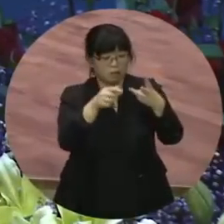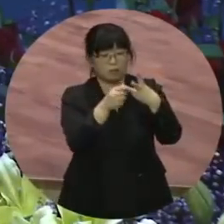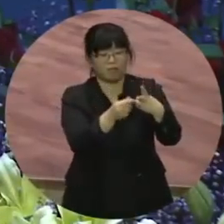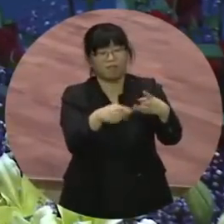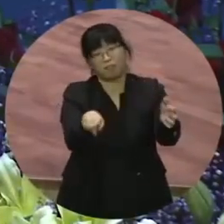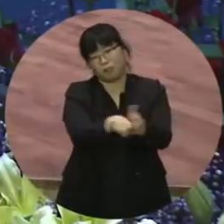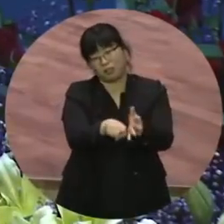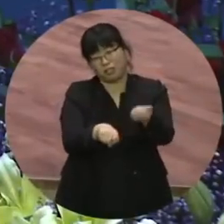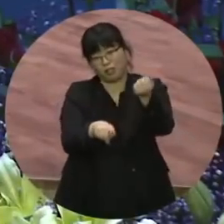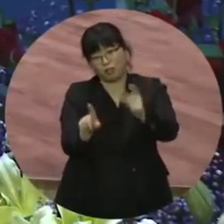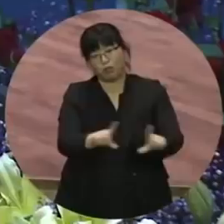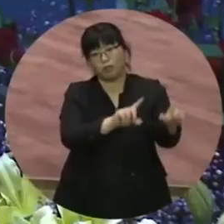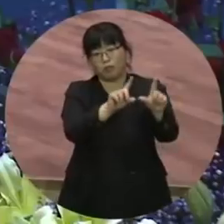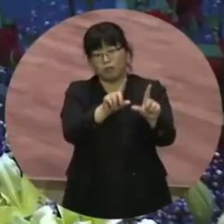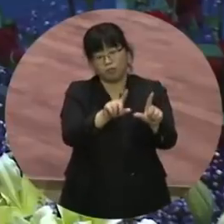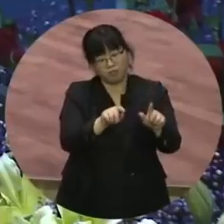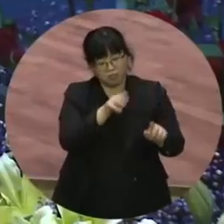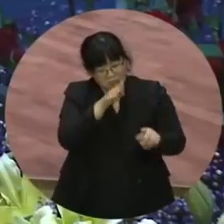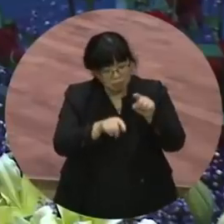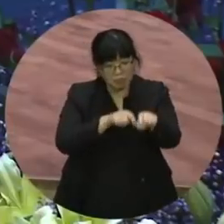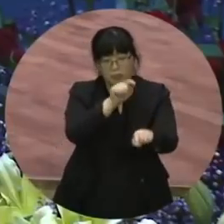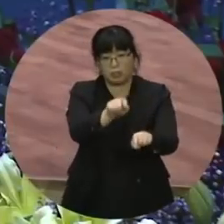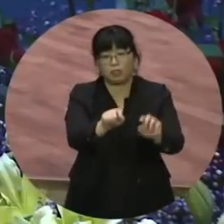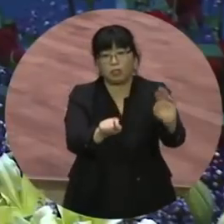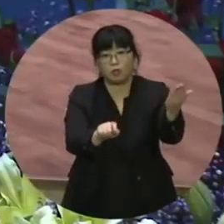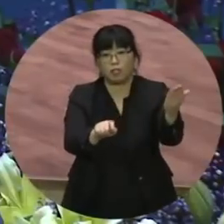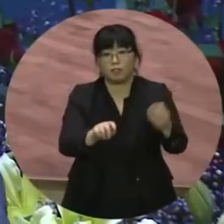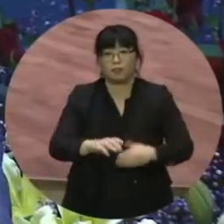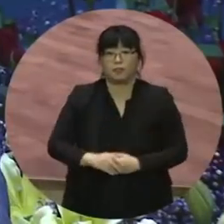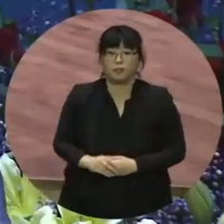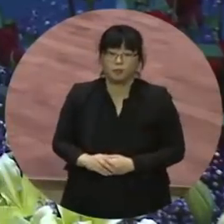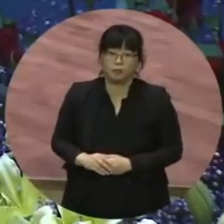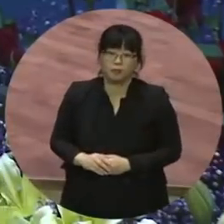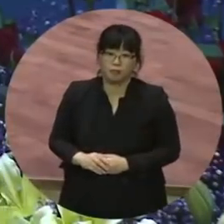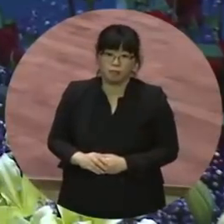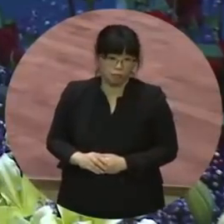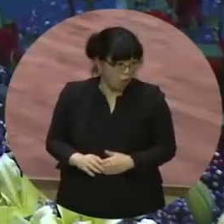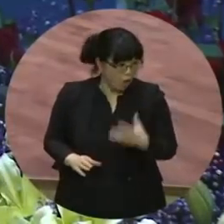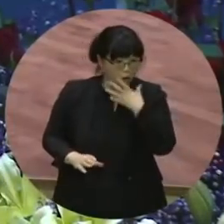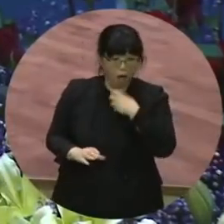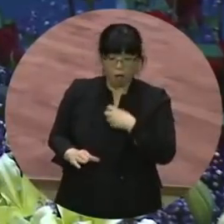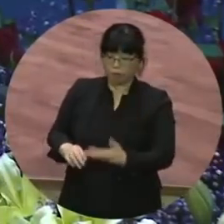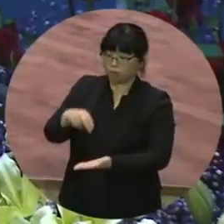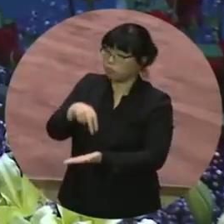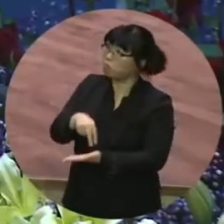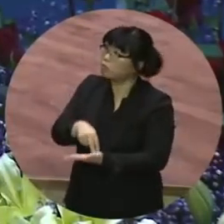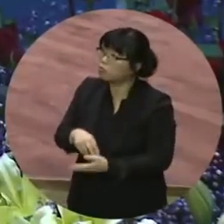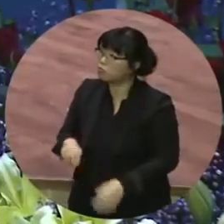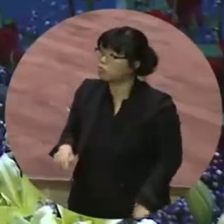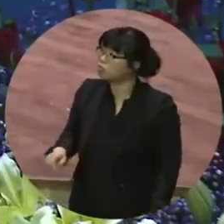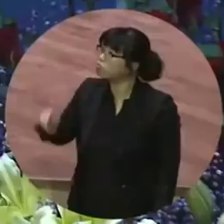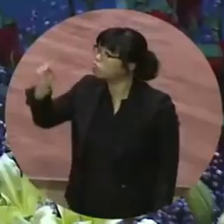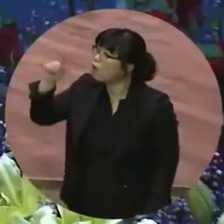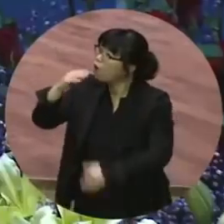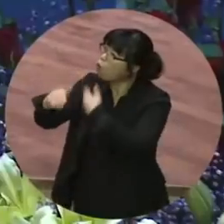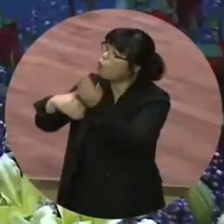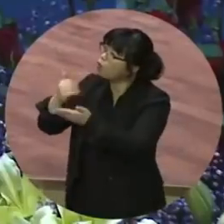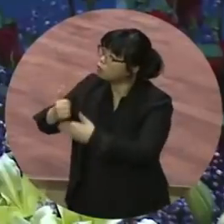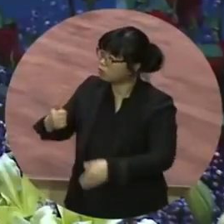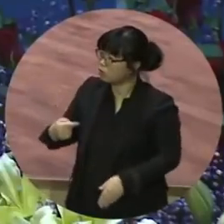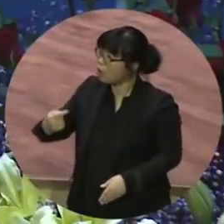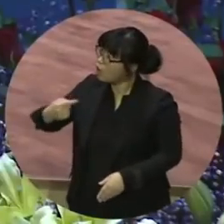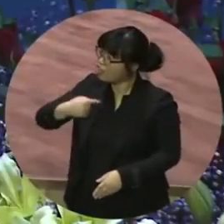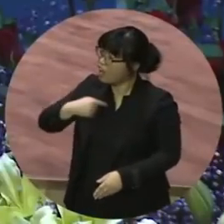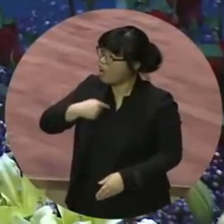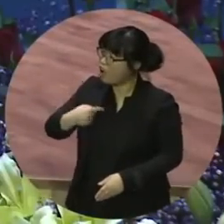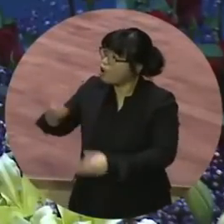이제 뺏어 갑니까? 라고 따질 수 있어요. 그리고요, 진짜 이 빠질라 그러면요, 마누라한테 말해버리면 돼요.